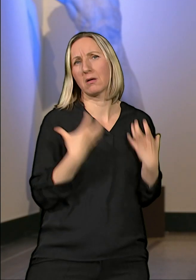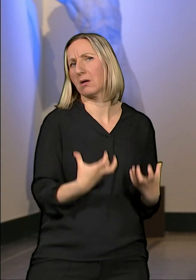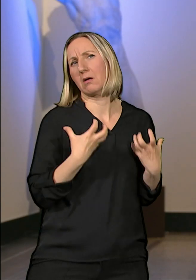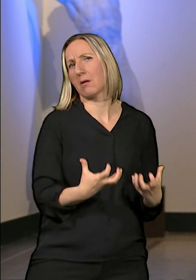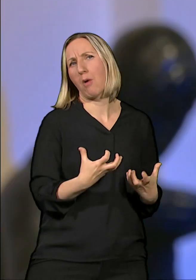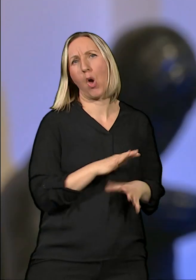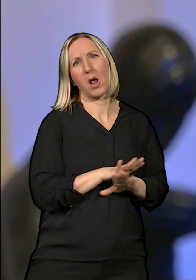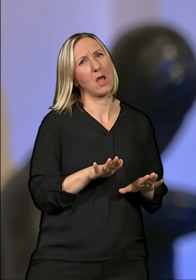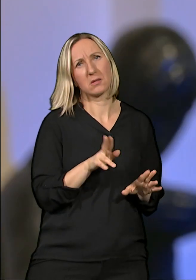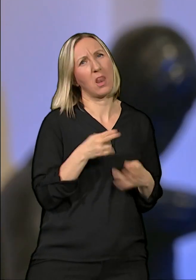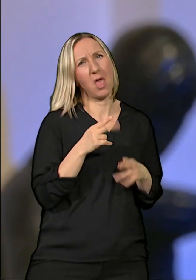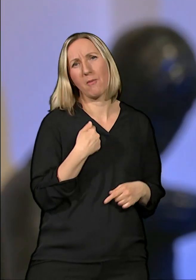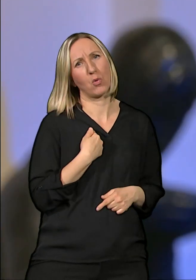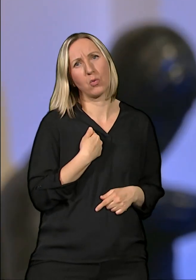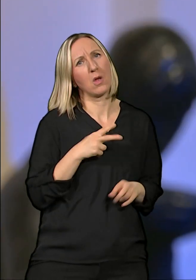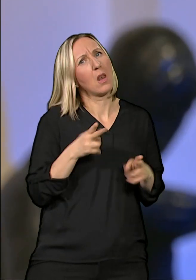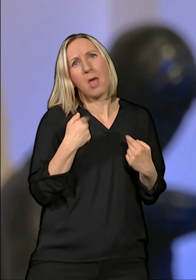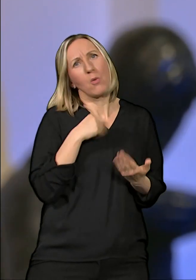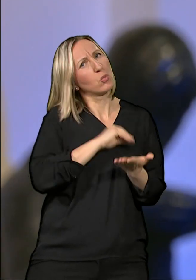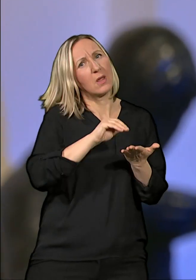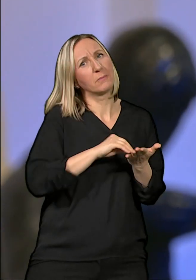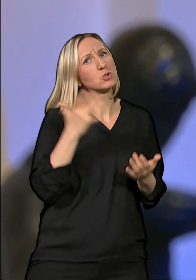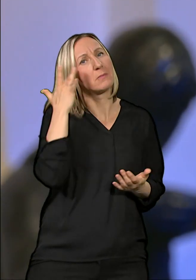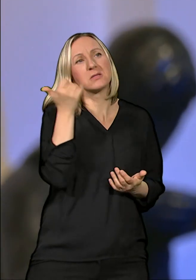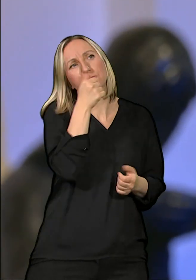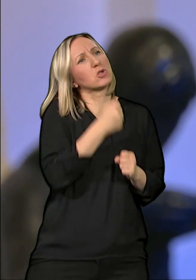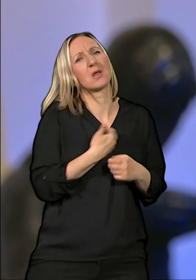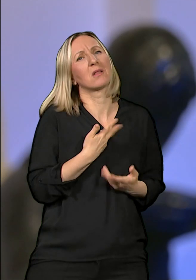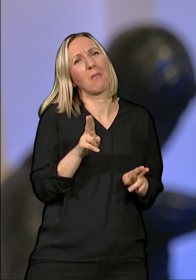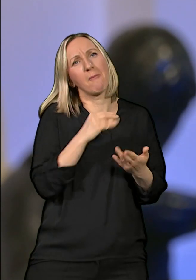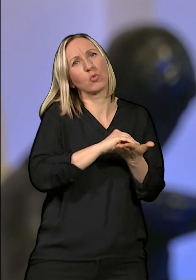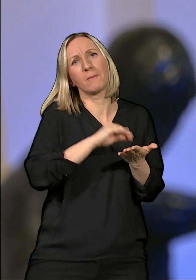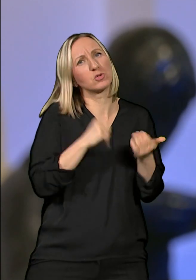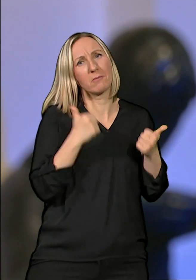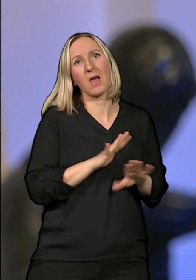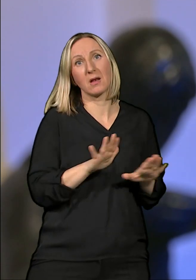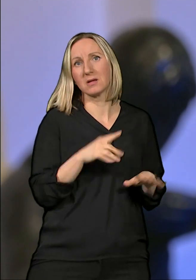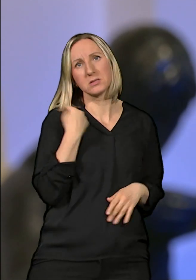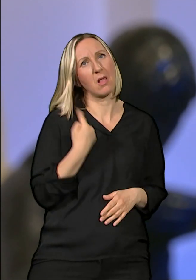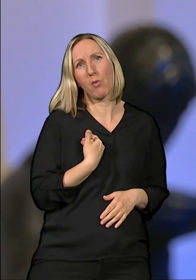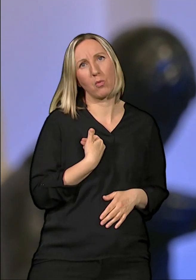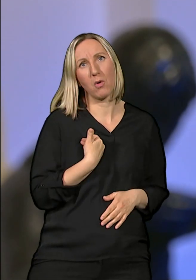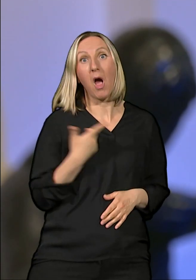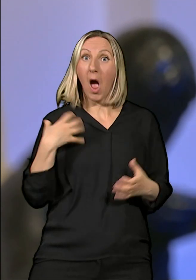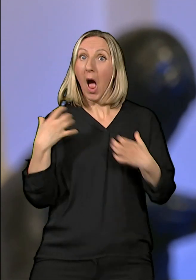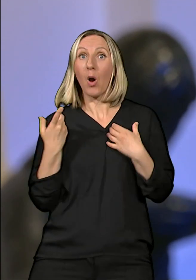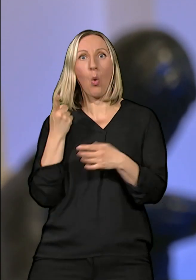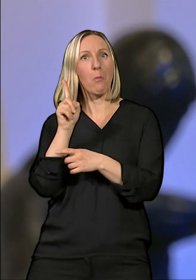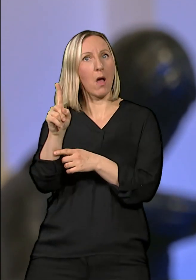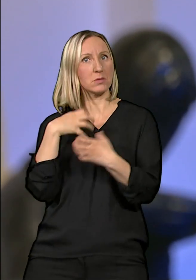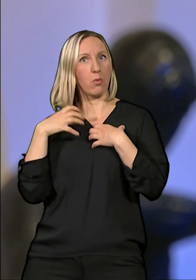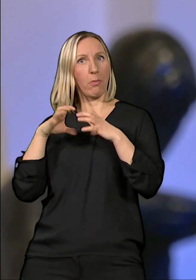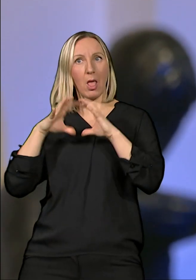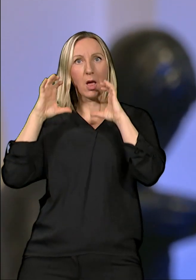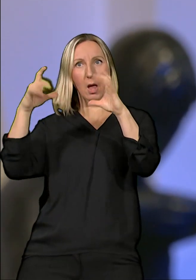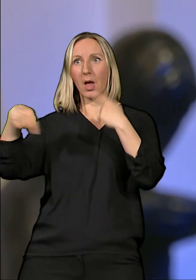mogu. Ne mogu da pišem, ne znam šta mi, na primjer. A glumac, zamislite da ja se izađem na scenu i publici